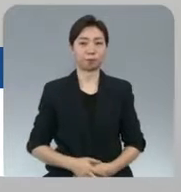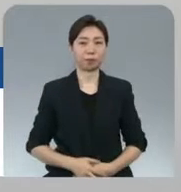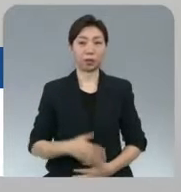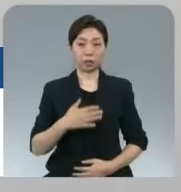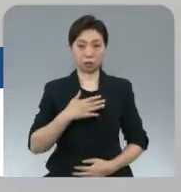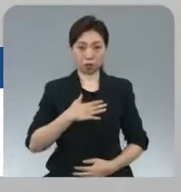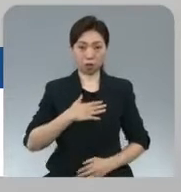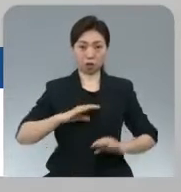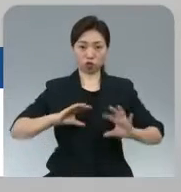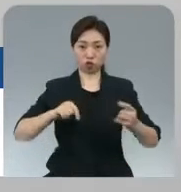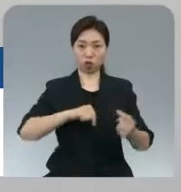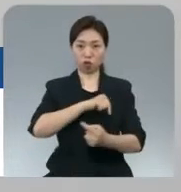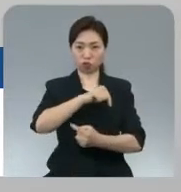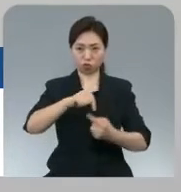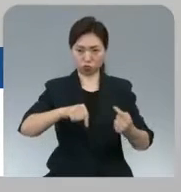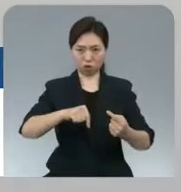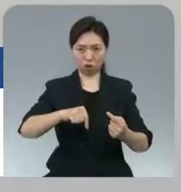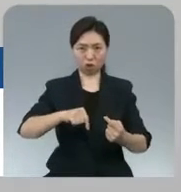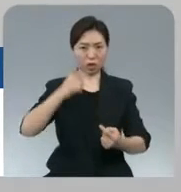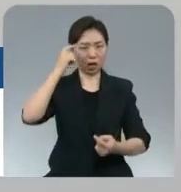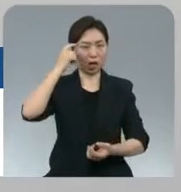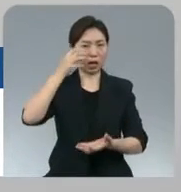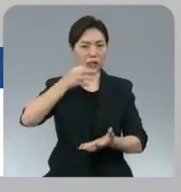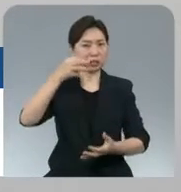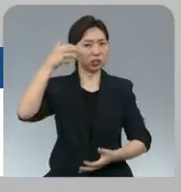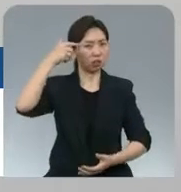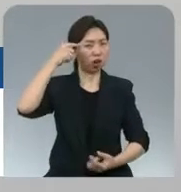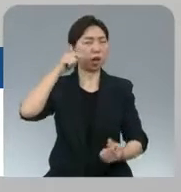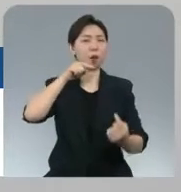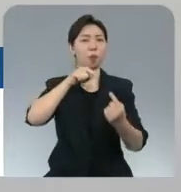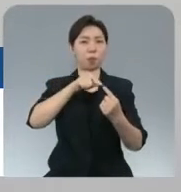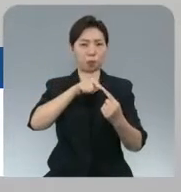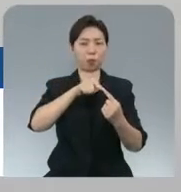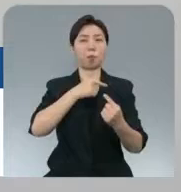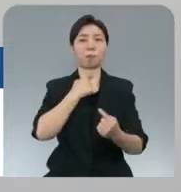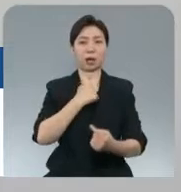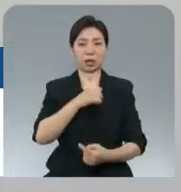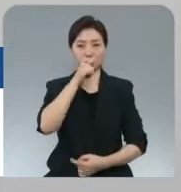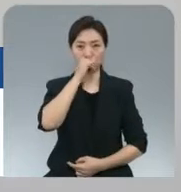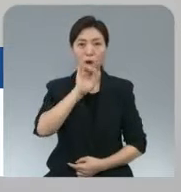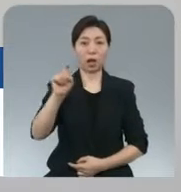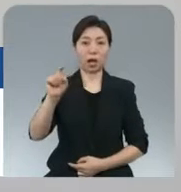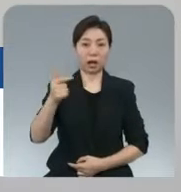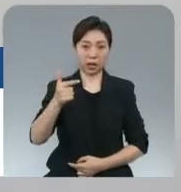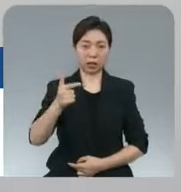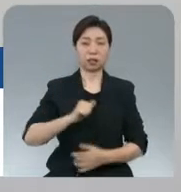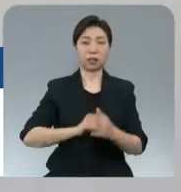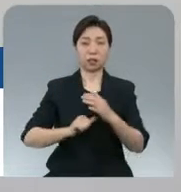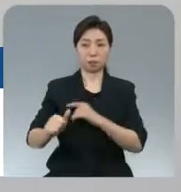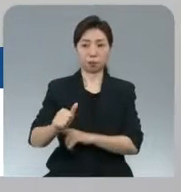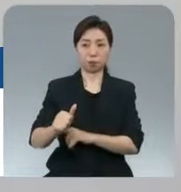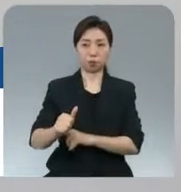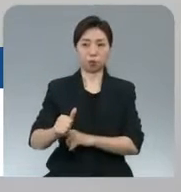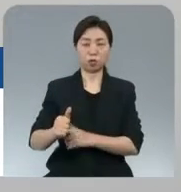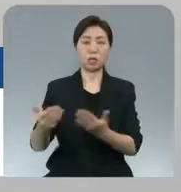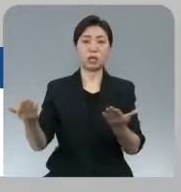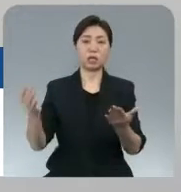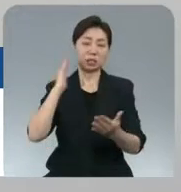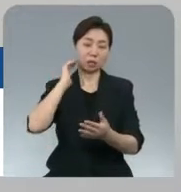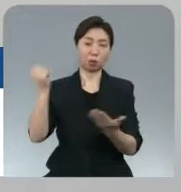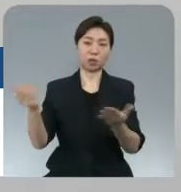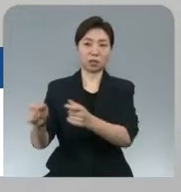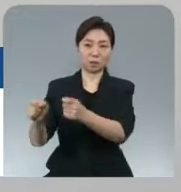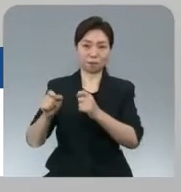verständigt hatten es war bereits erwartet worden dass an die leitung des übergangs teams übernehmen wird e.on begründete die entscheidung mit